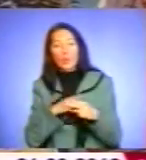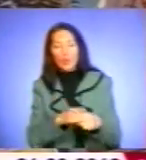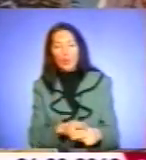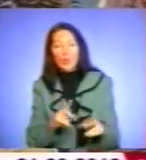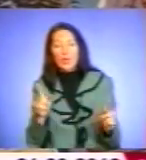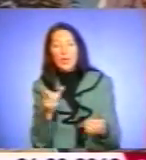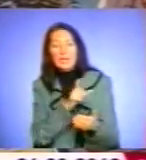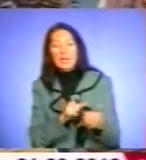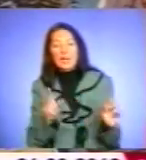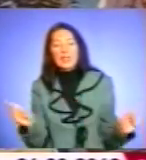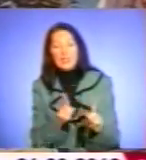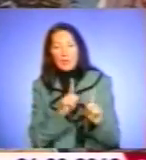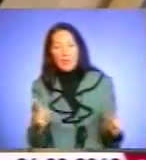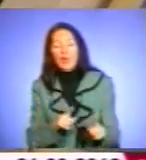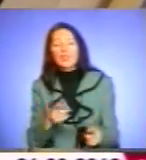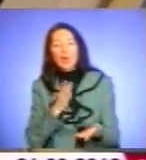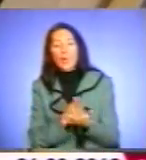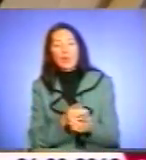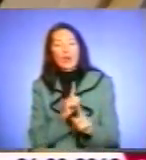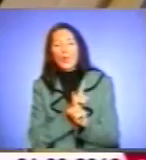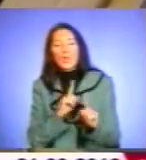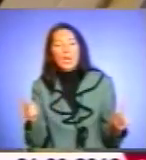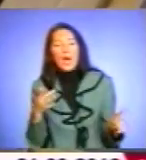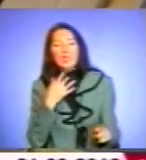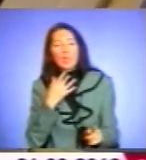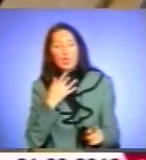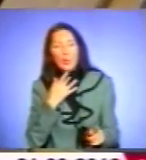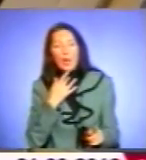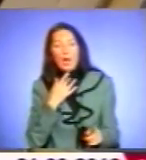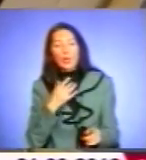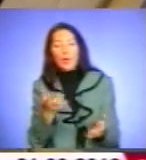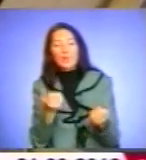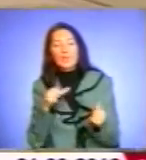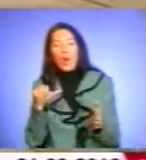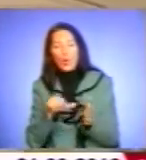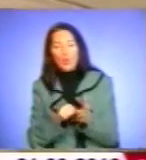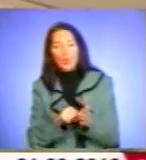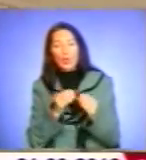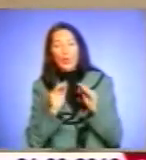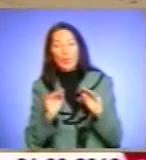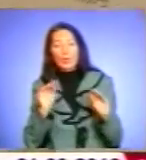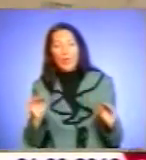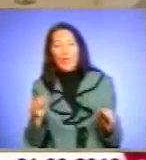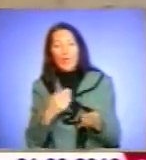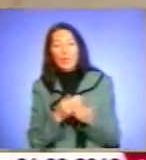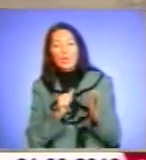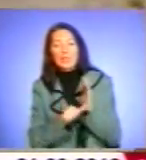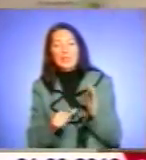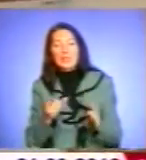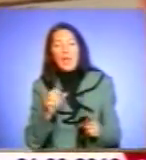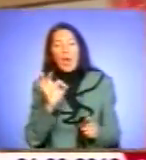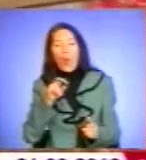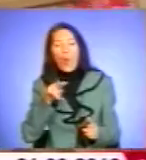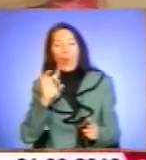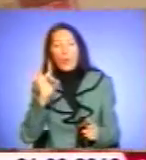Співачка володіла унікальним сопрано майже у 3 октави, взяла участь у постановках понад 60 опер та вистав і стала